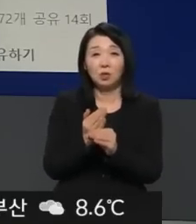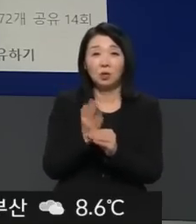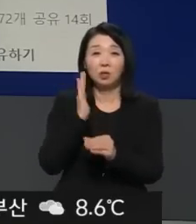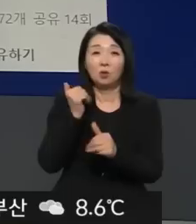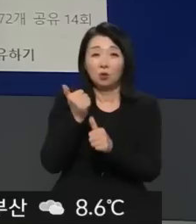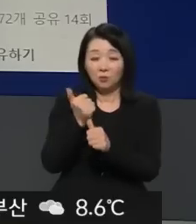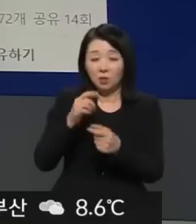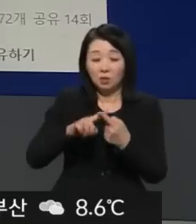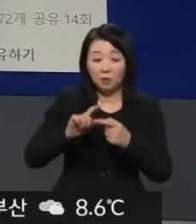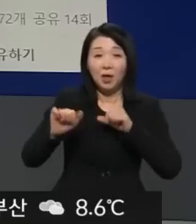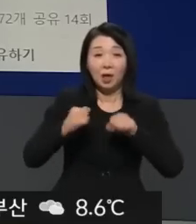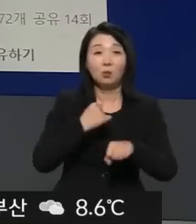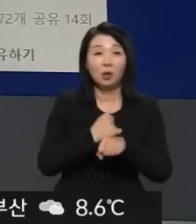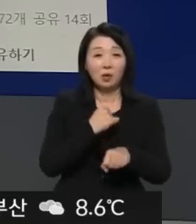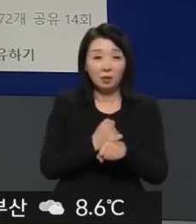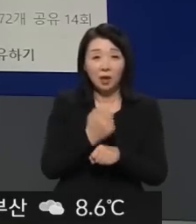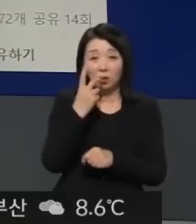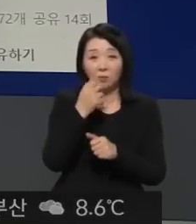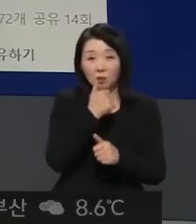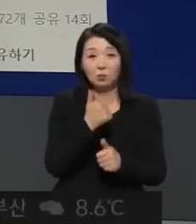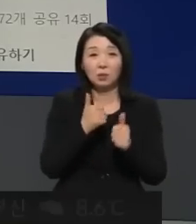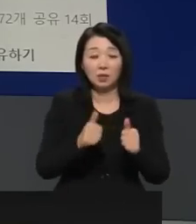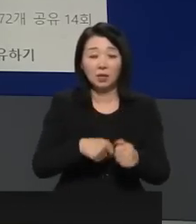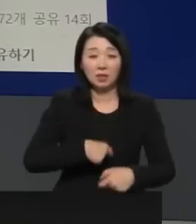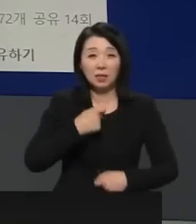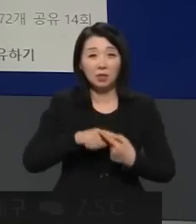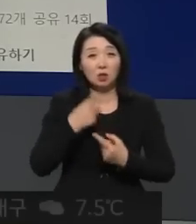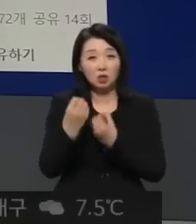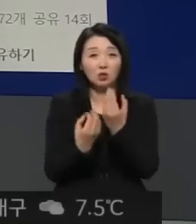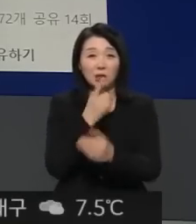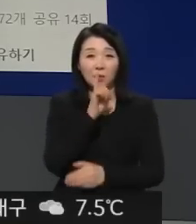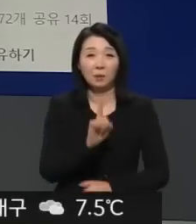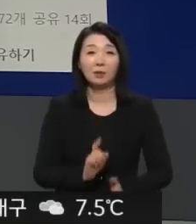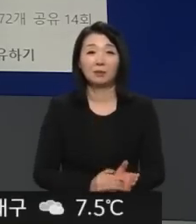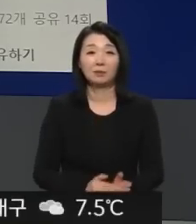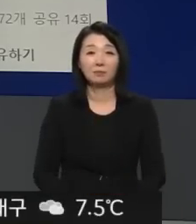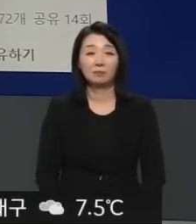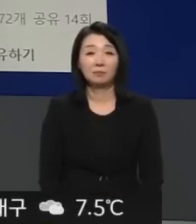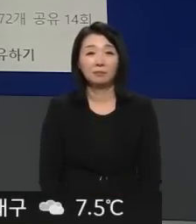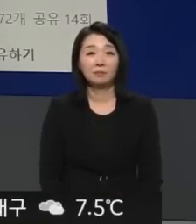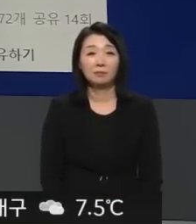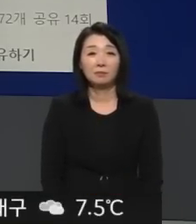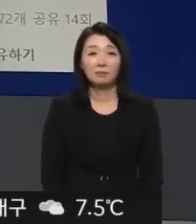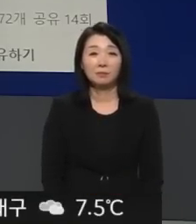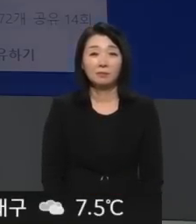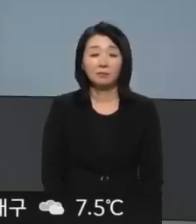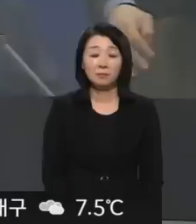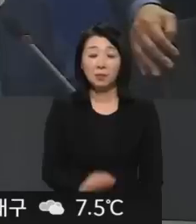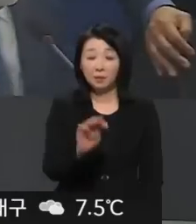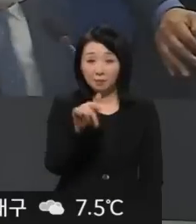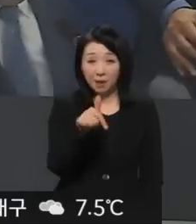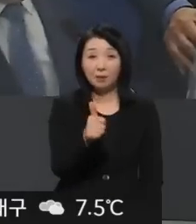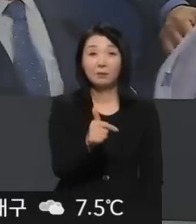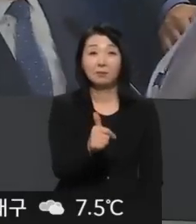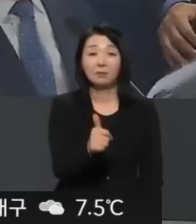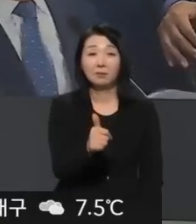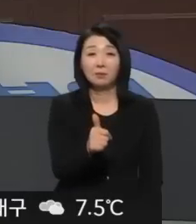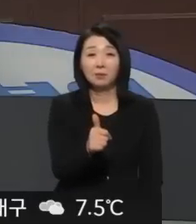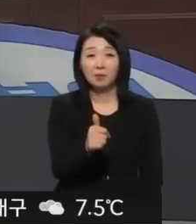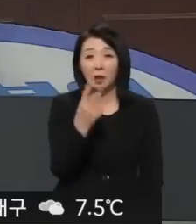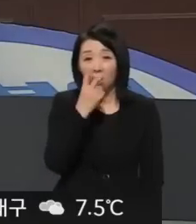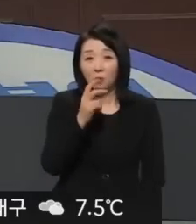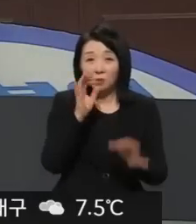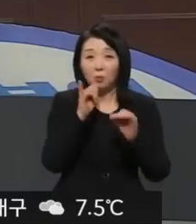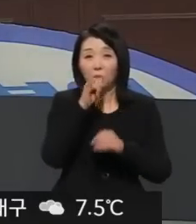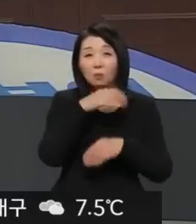비서실장답게 행동하겠다. 검찰 조사에서 사실대로 진술하겠다고 적어 내려가기도 했습니다. 박 전 원장 역시 검찰이 보고